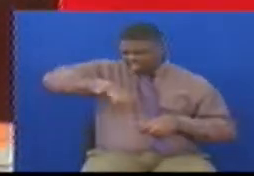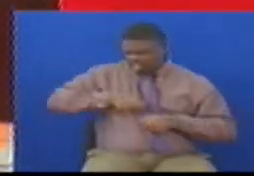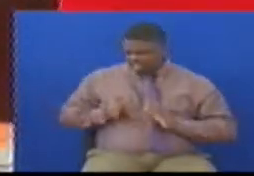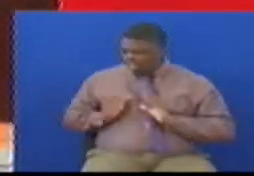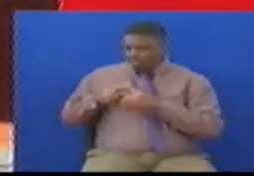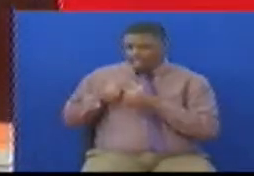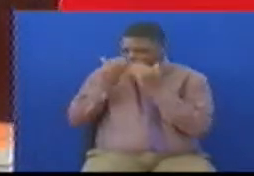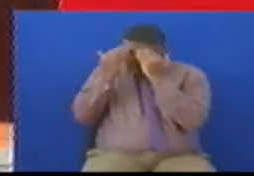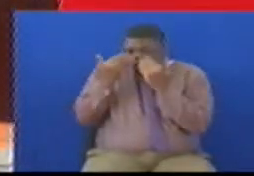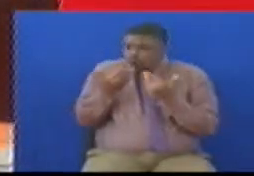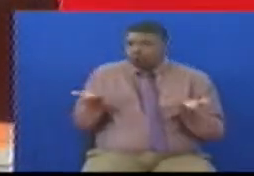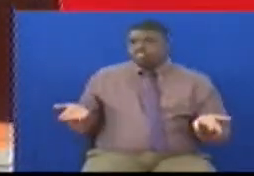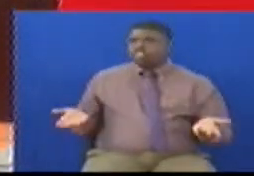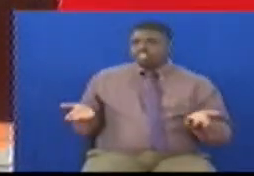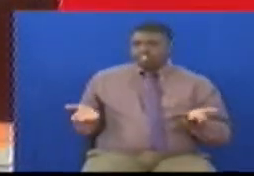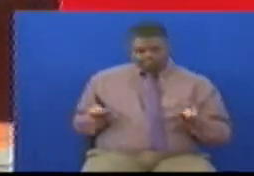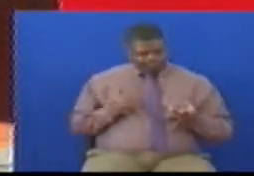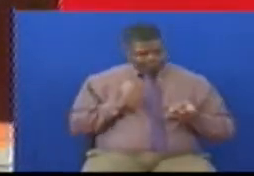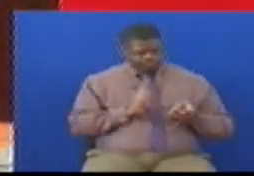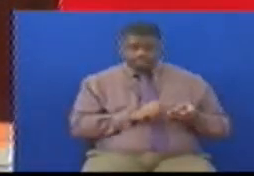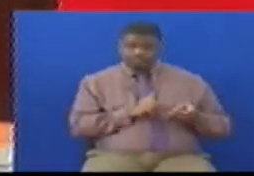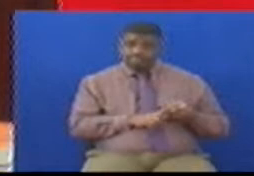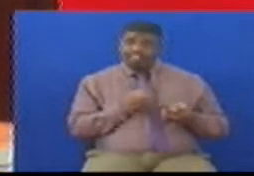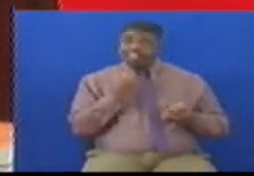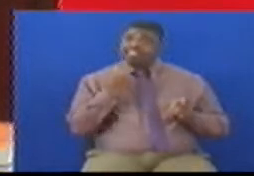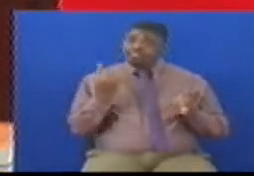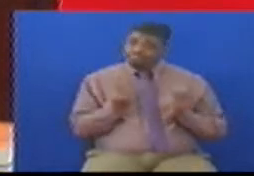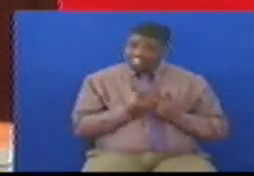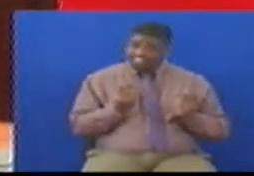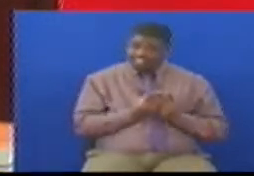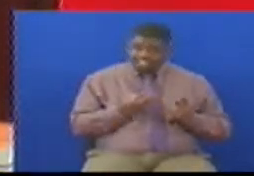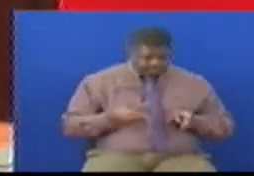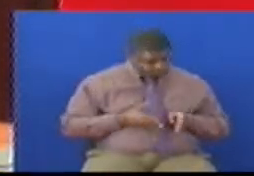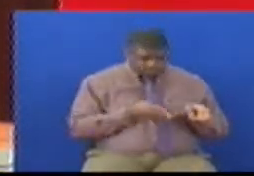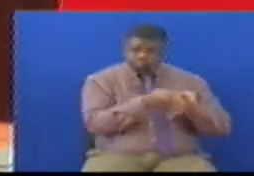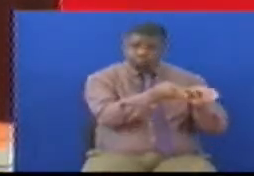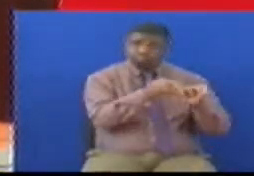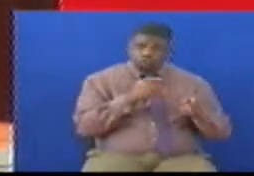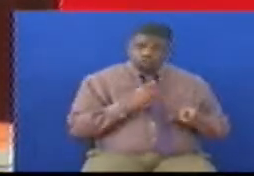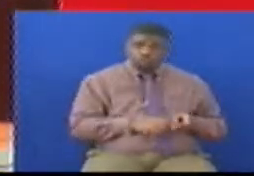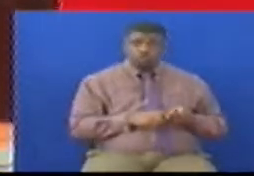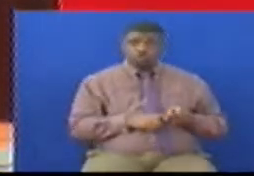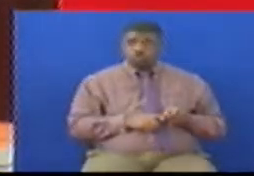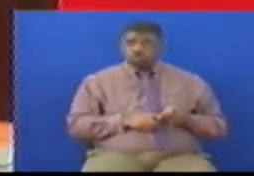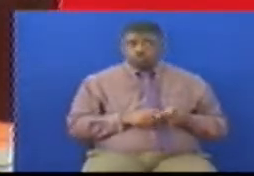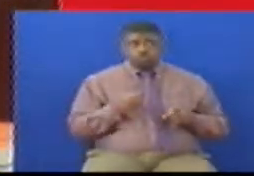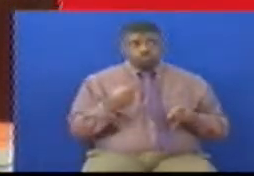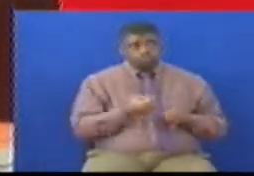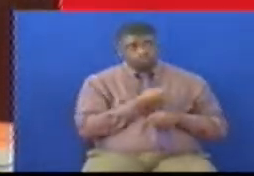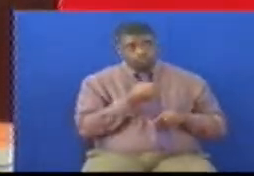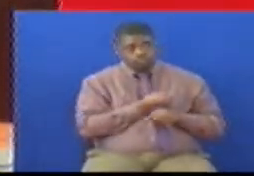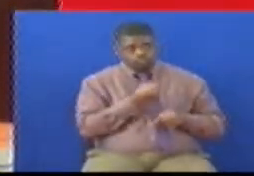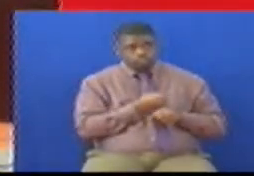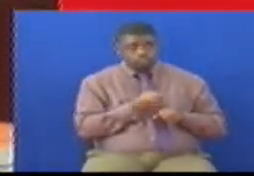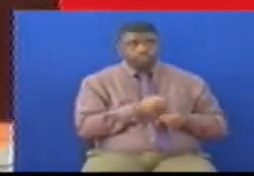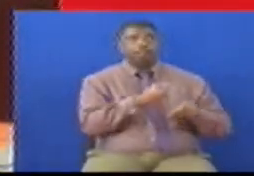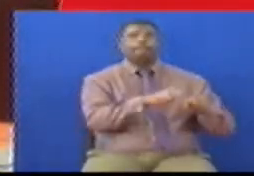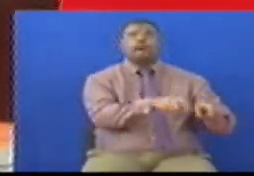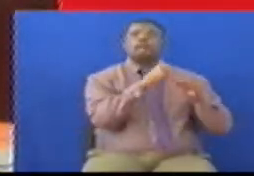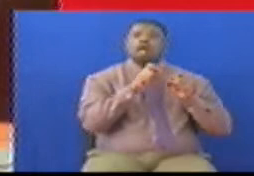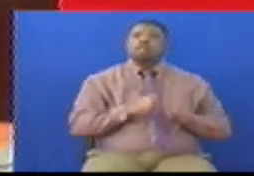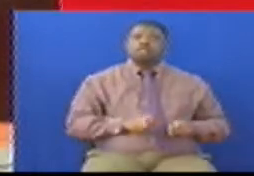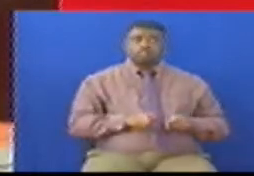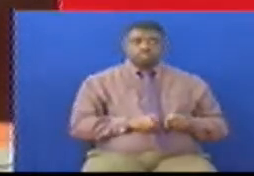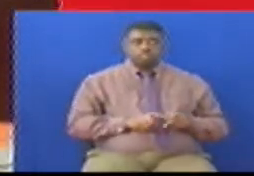kuijua. Lakini vile vile pia kama hilo halitoshi, mifumo ya uendeshaji wa shughuli za bandari kwa njia ya